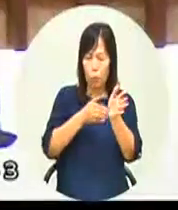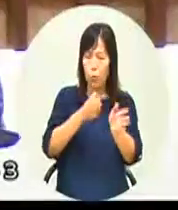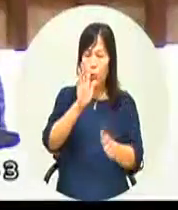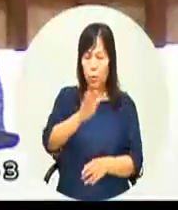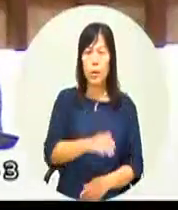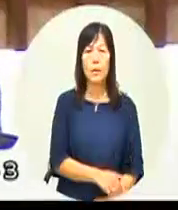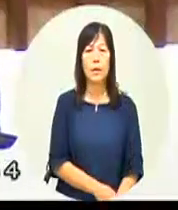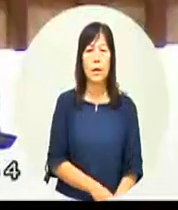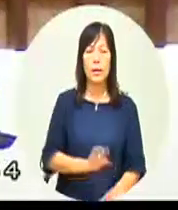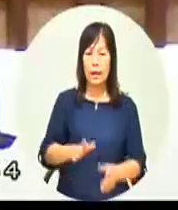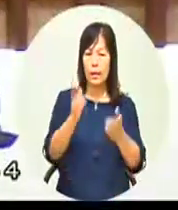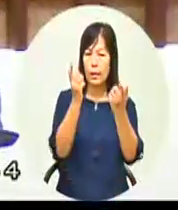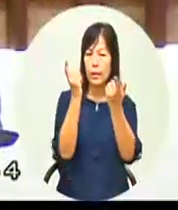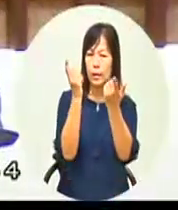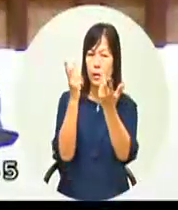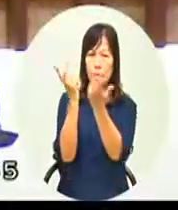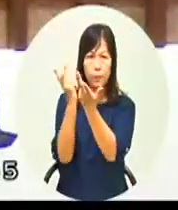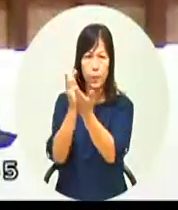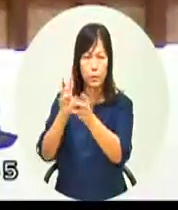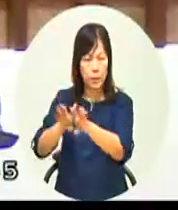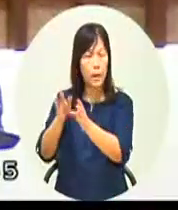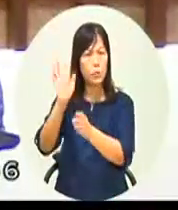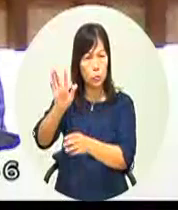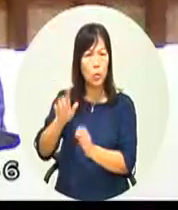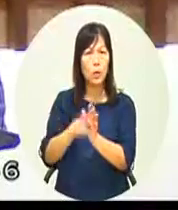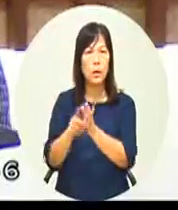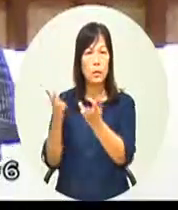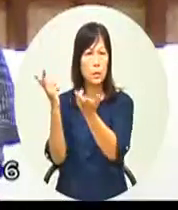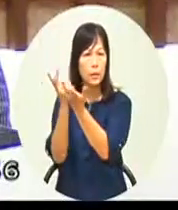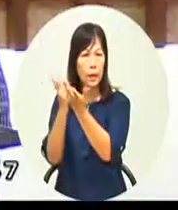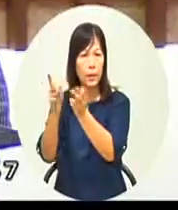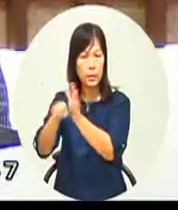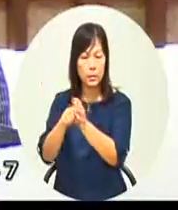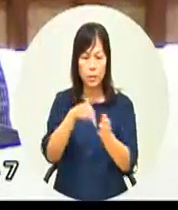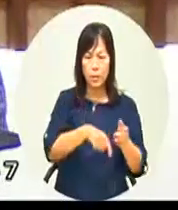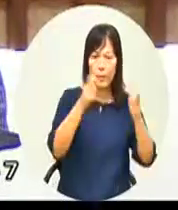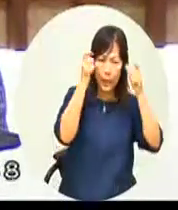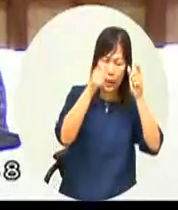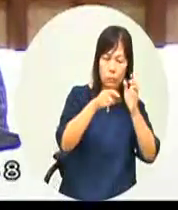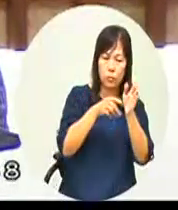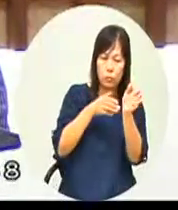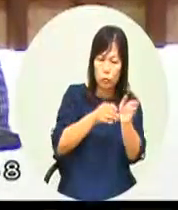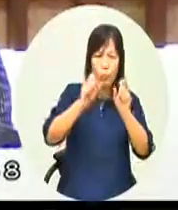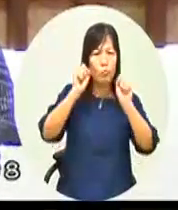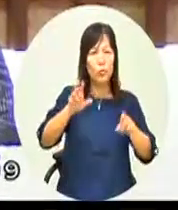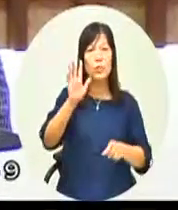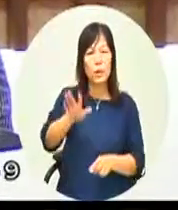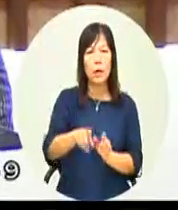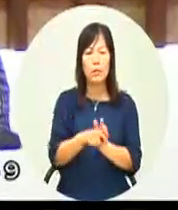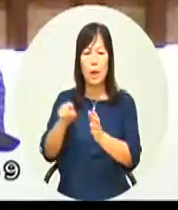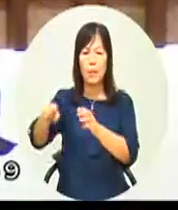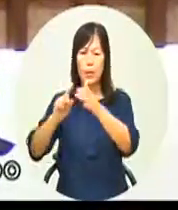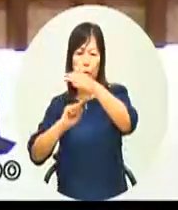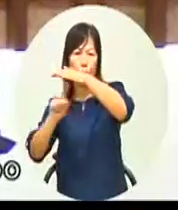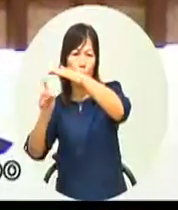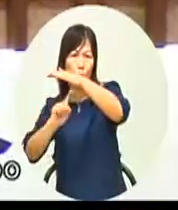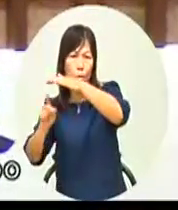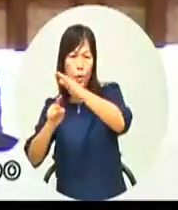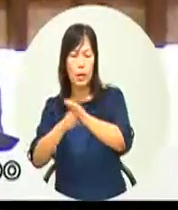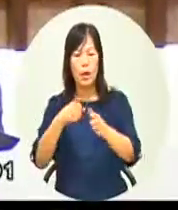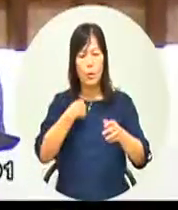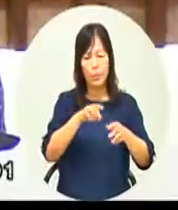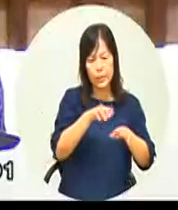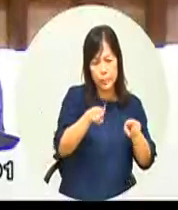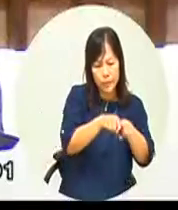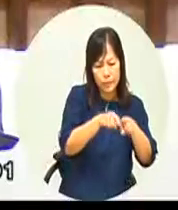看到新北市也开始盖轻轨了，但是他们的轻轨跟我们的轻轨是不大一样的哈，因为是走高架啊，高雄的是走